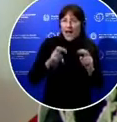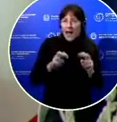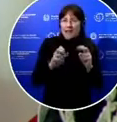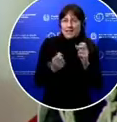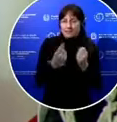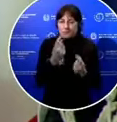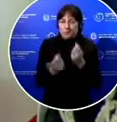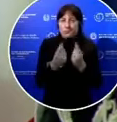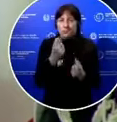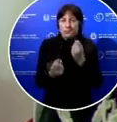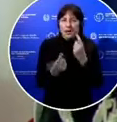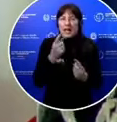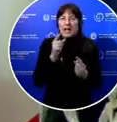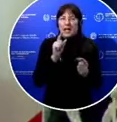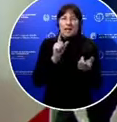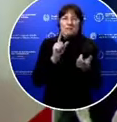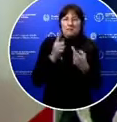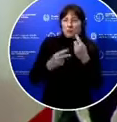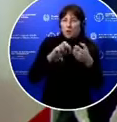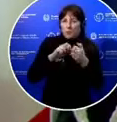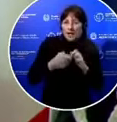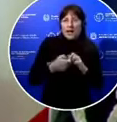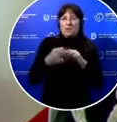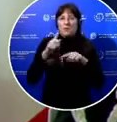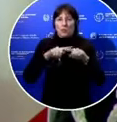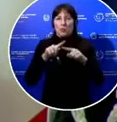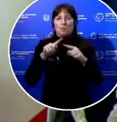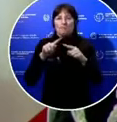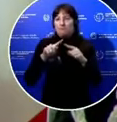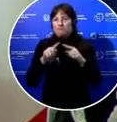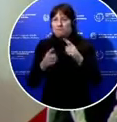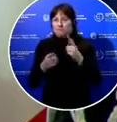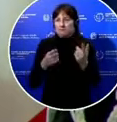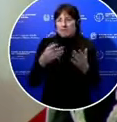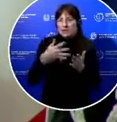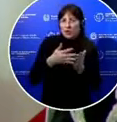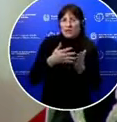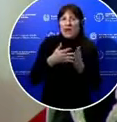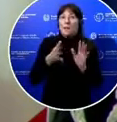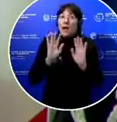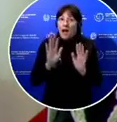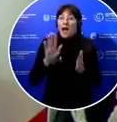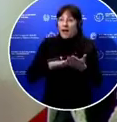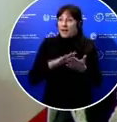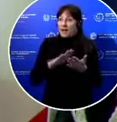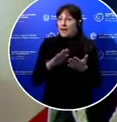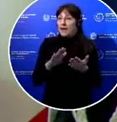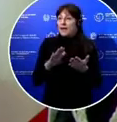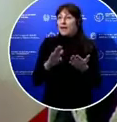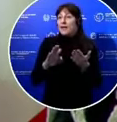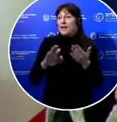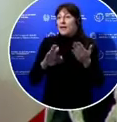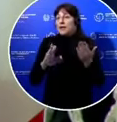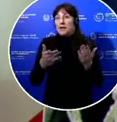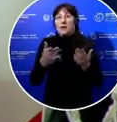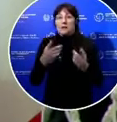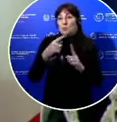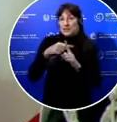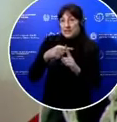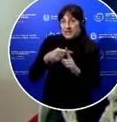criticità e le problematiche riscontrate su questo tema, ma anche input di policy, volti ad evidenziare i